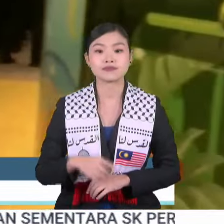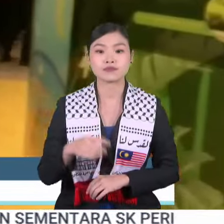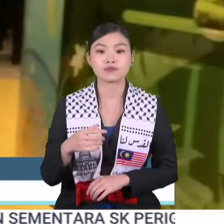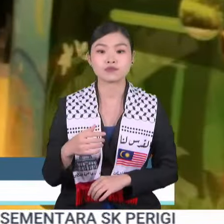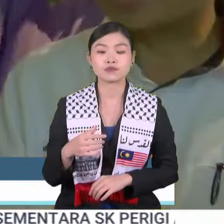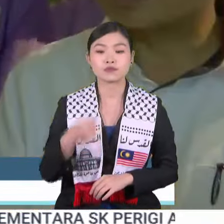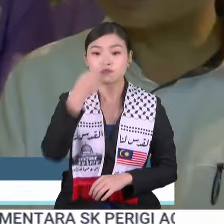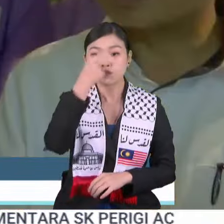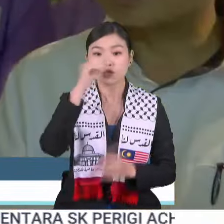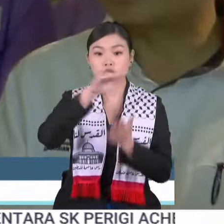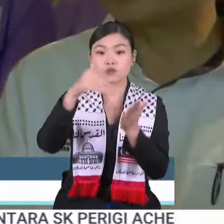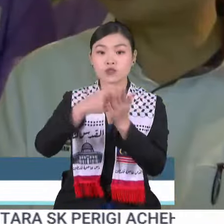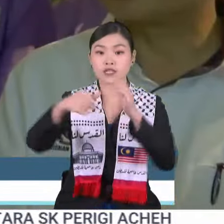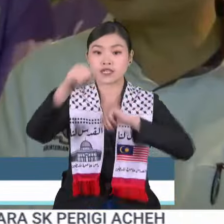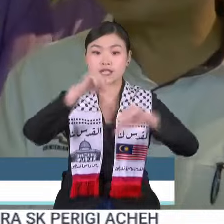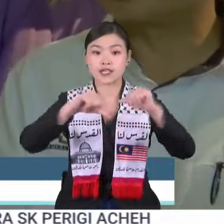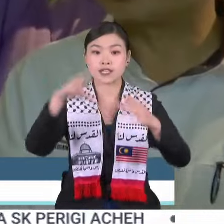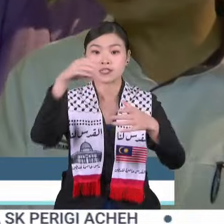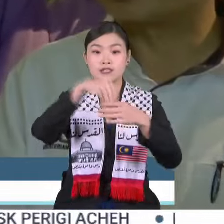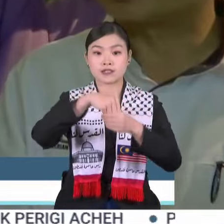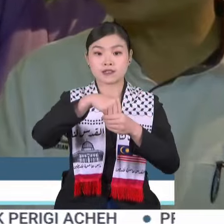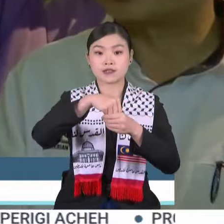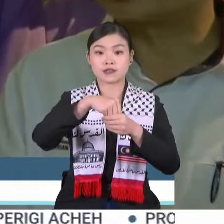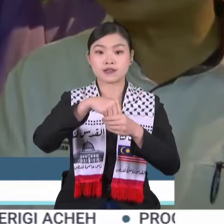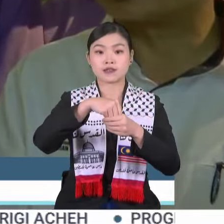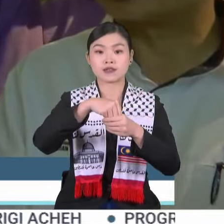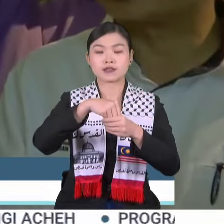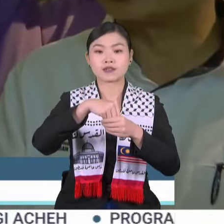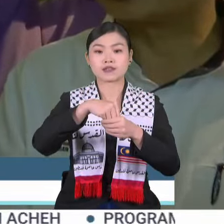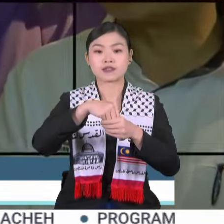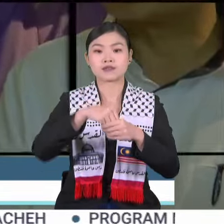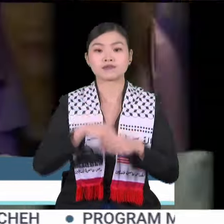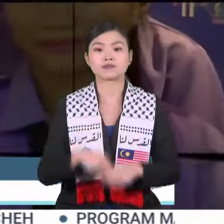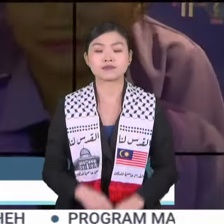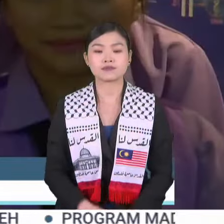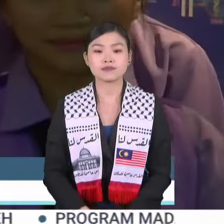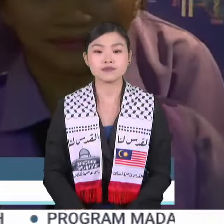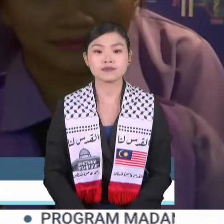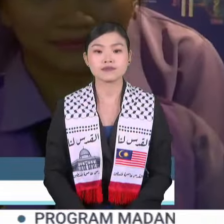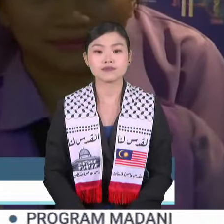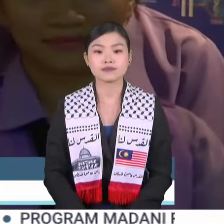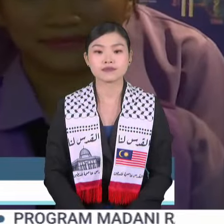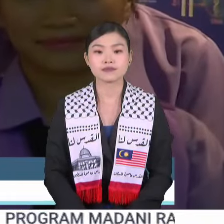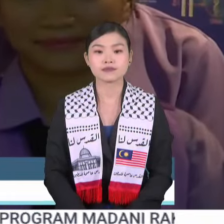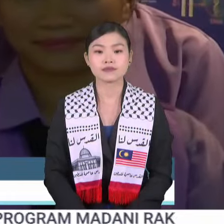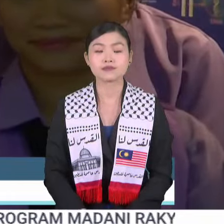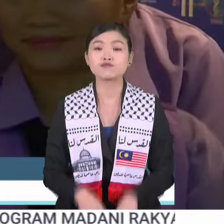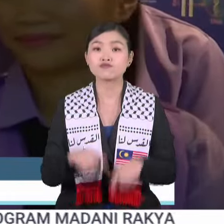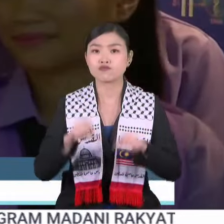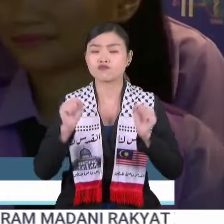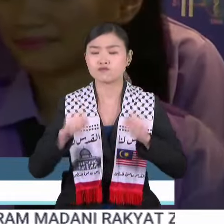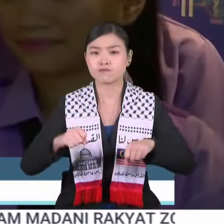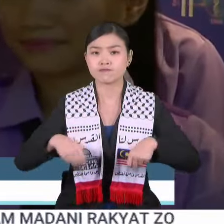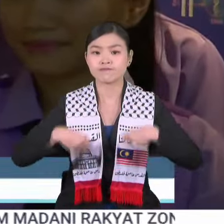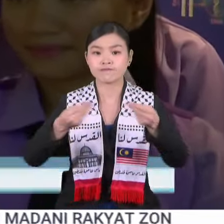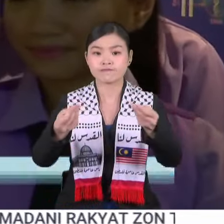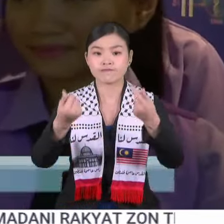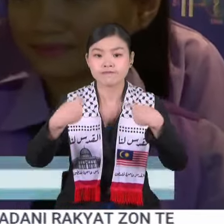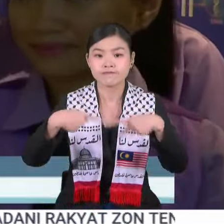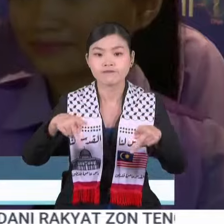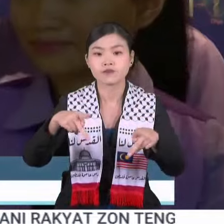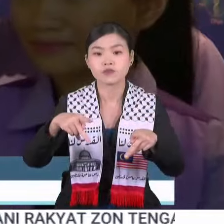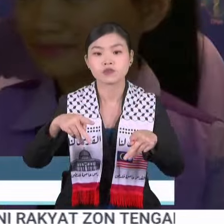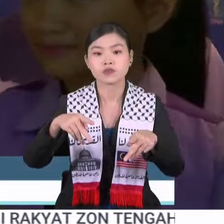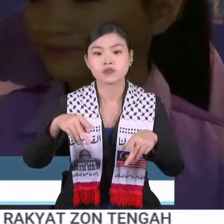sains di sini berada di tengah taman, di tengah-tengah bandar. Di sini akan memberikan ruang kepada murid-murid dan